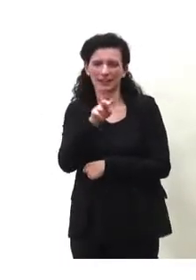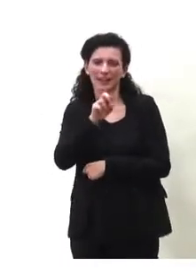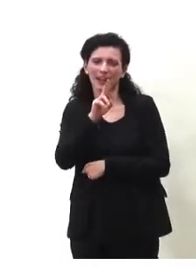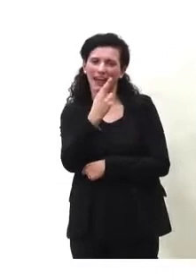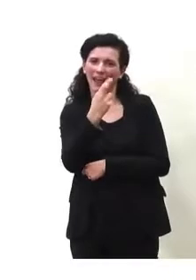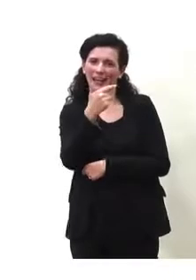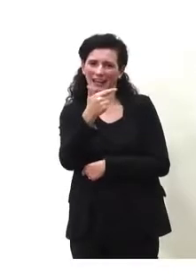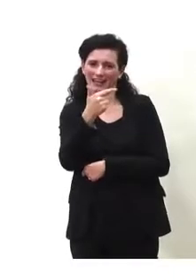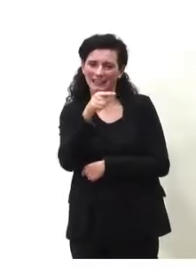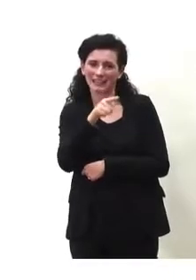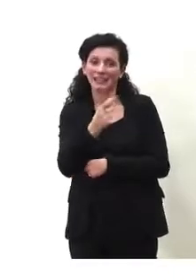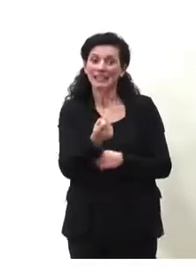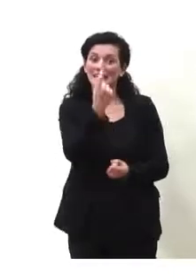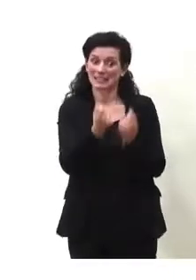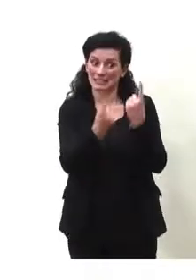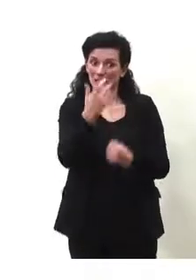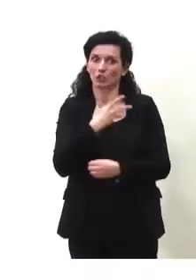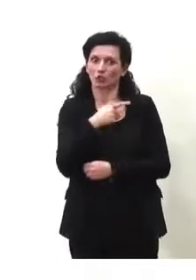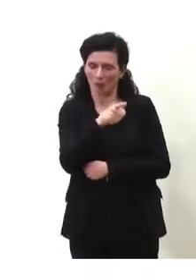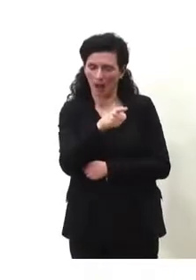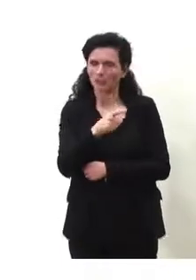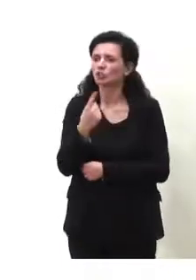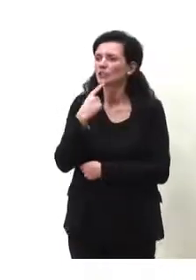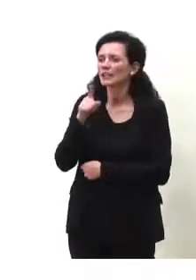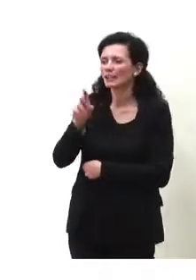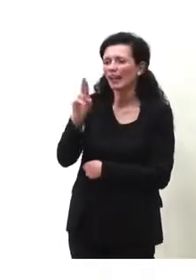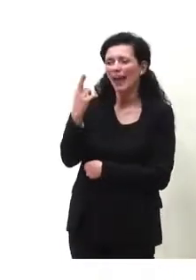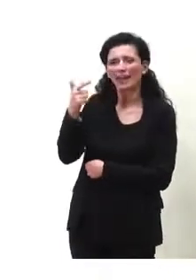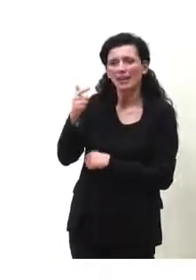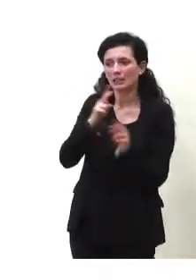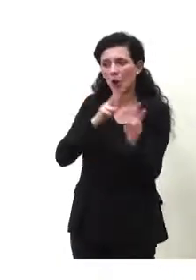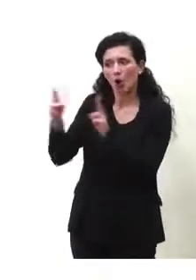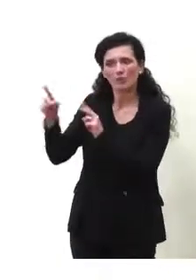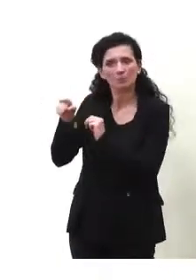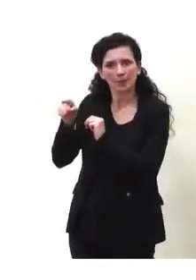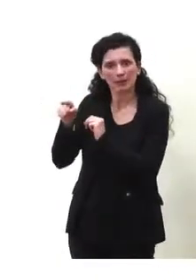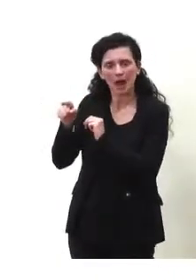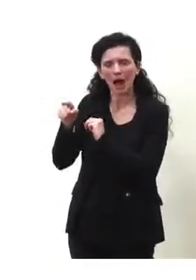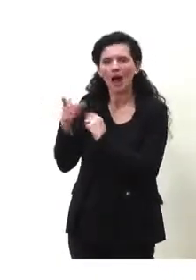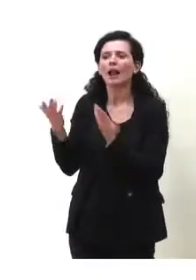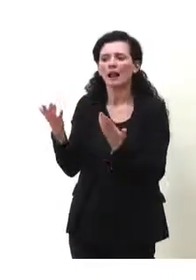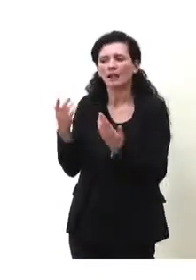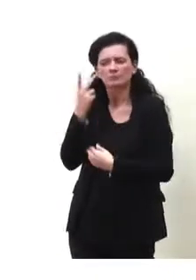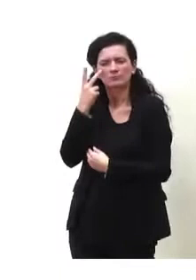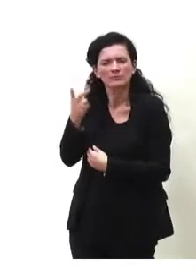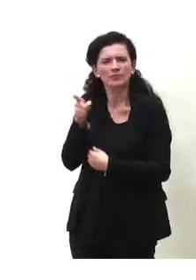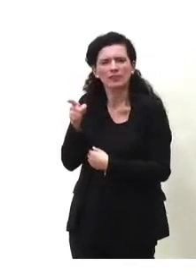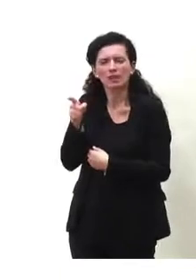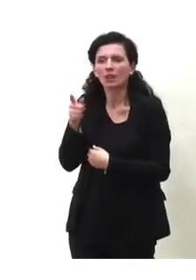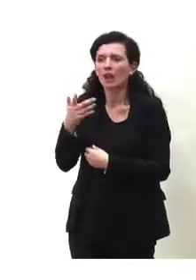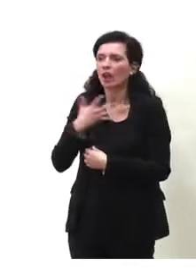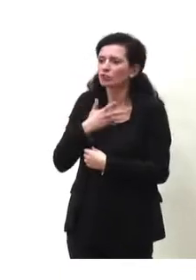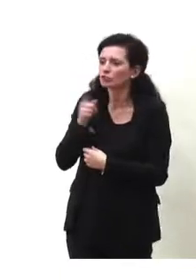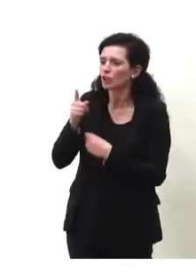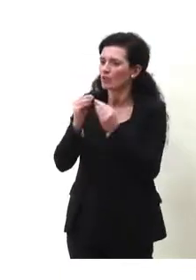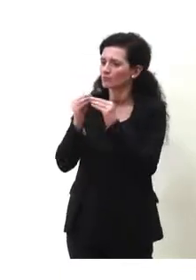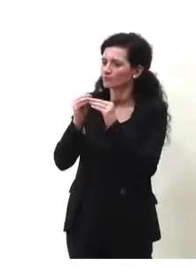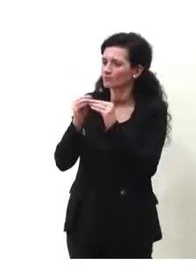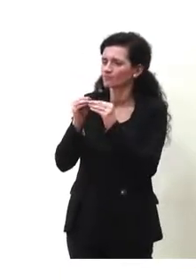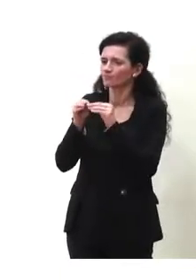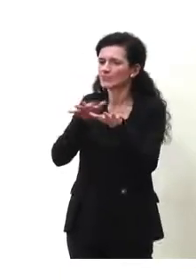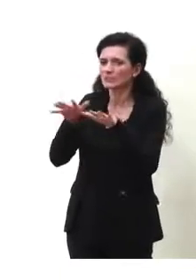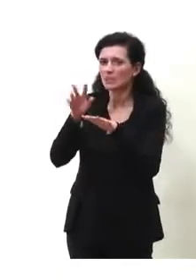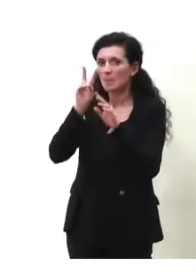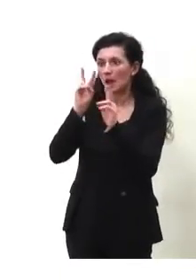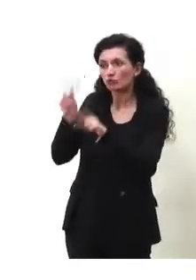dei sintomatici che le ospedalizzazioni. Ora, le ospedalizzazioni non risentono la minore capacità dei sistemi di sorveglianza, vuol dire